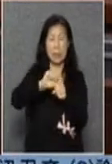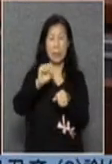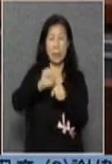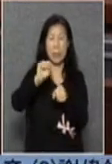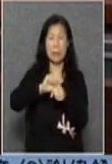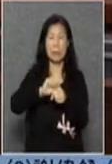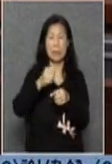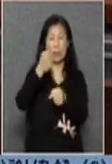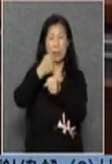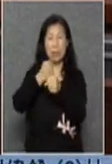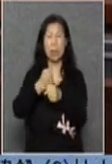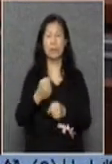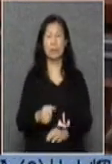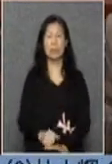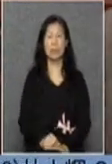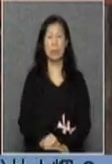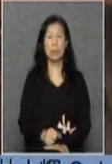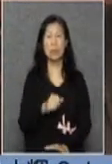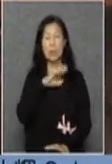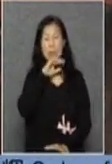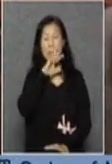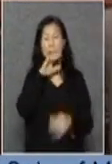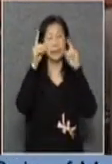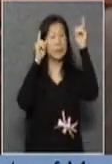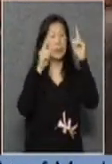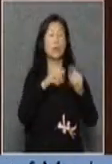加其他的行業或者產業呢，都是空言來的。多謝主席。